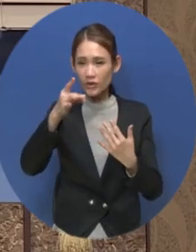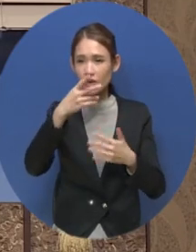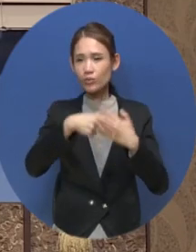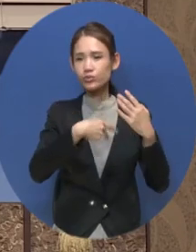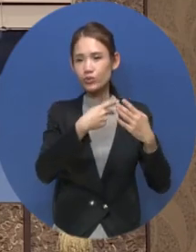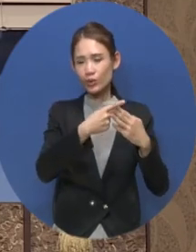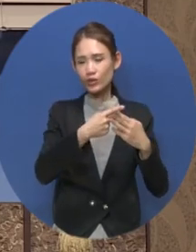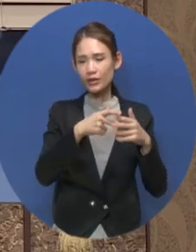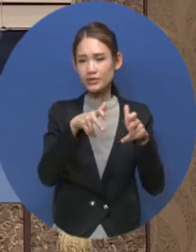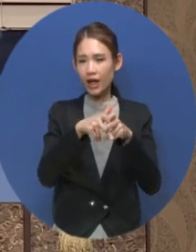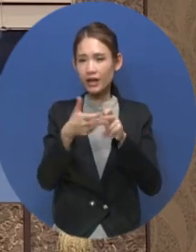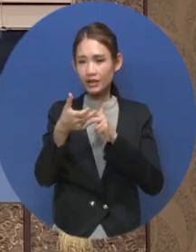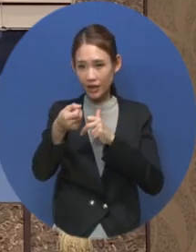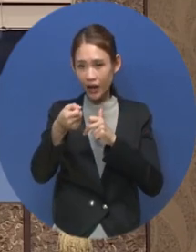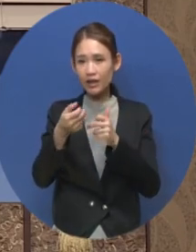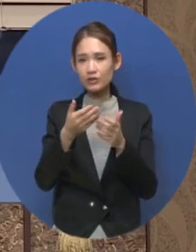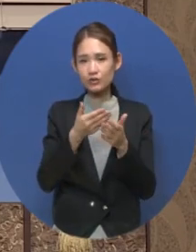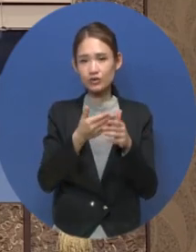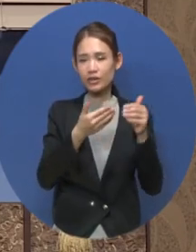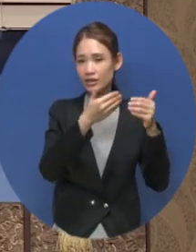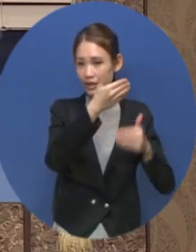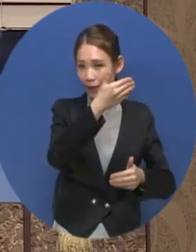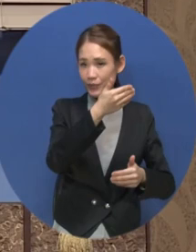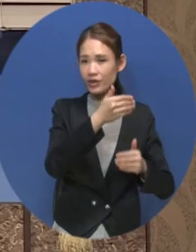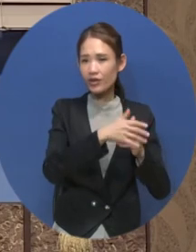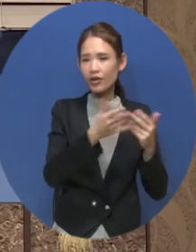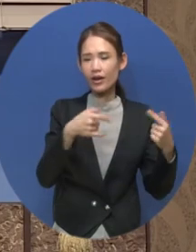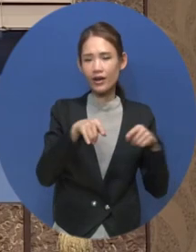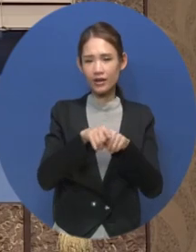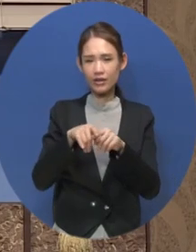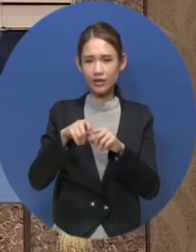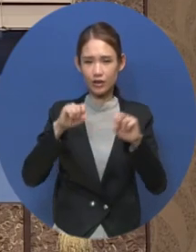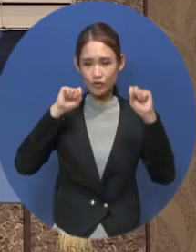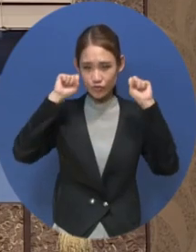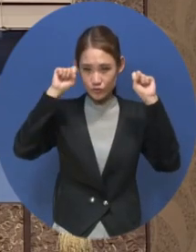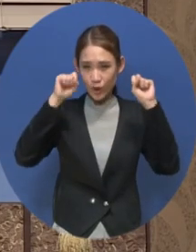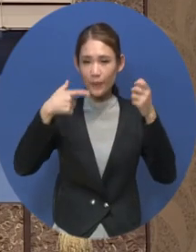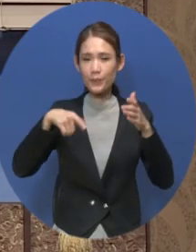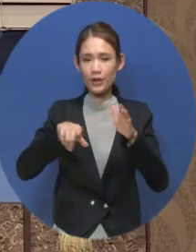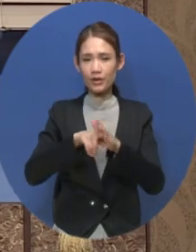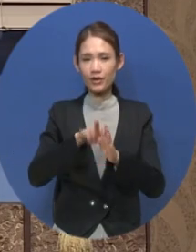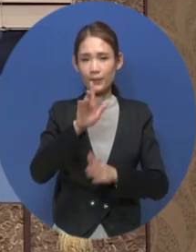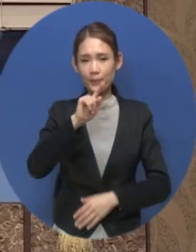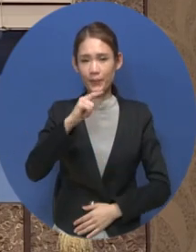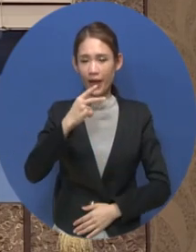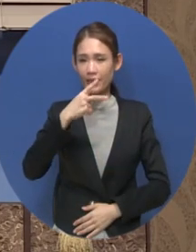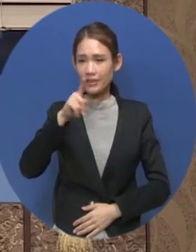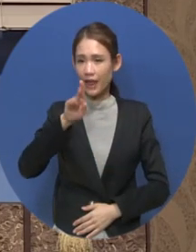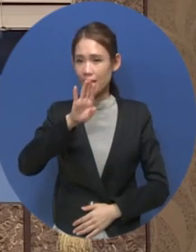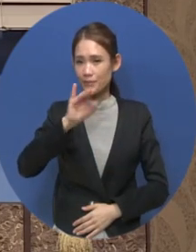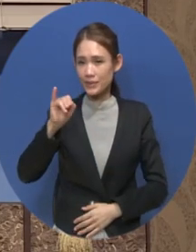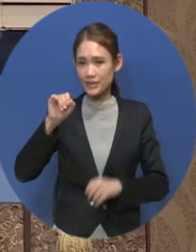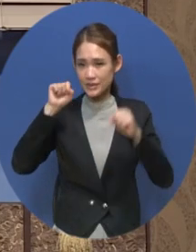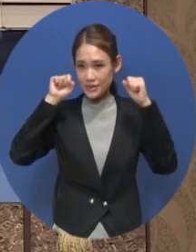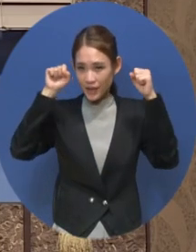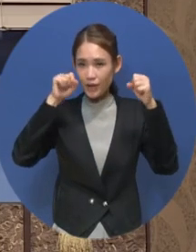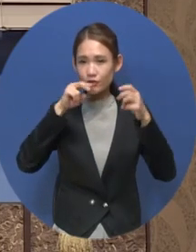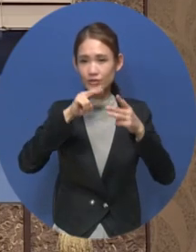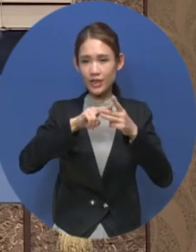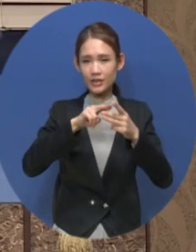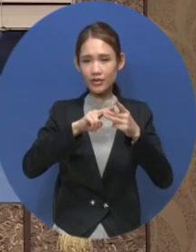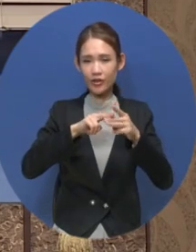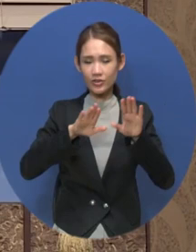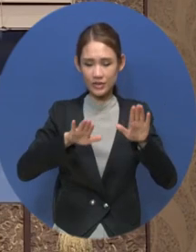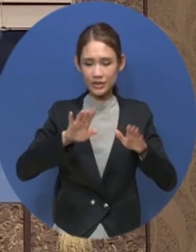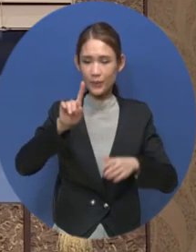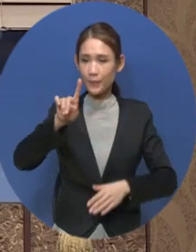하고 네. 남는 유휴 시간들은 비장애인들이 같이 함께 운동할 수 있도록 이렇게 반다비 체육센터라고 해서 예. 150개를 지금 건립